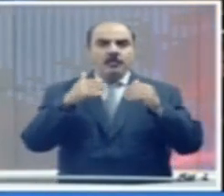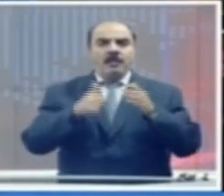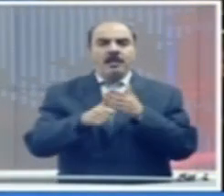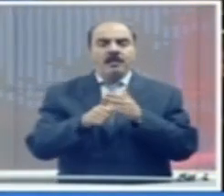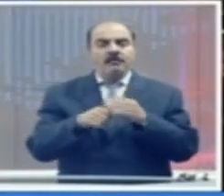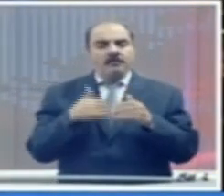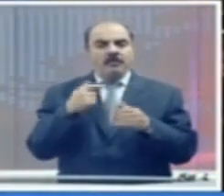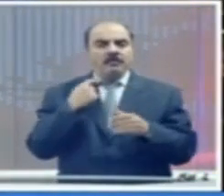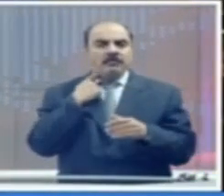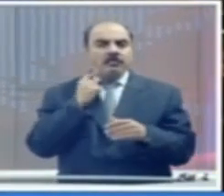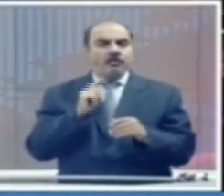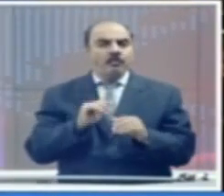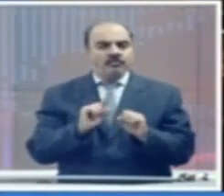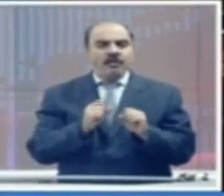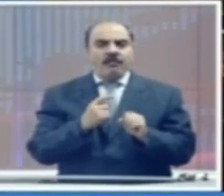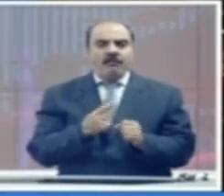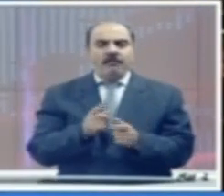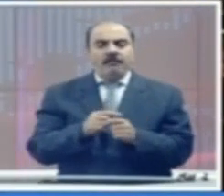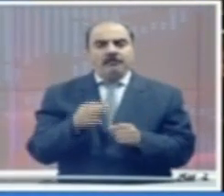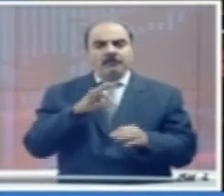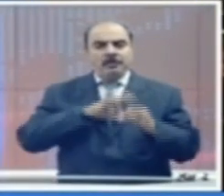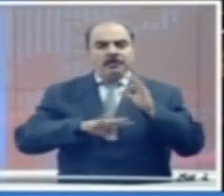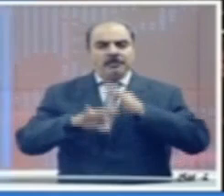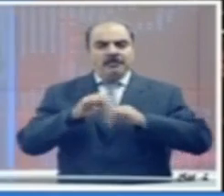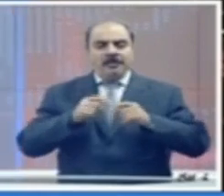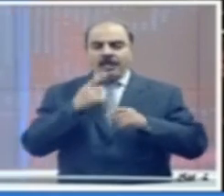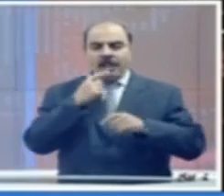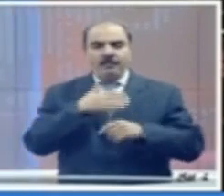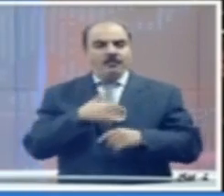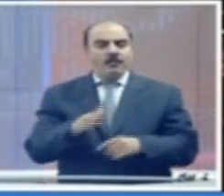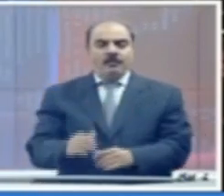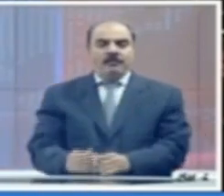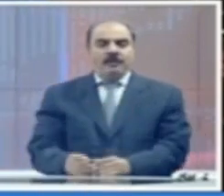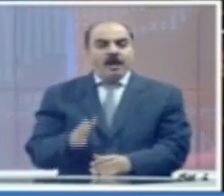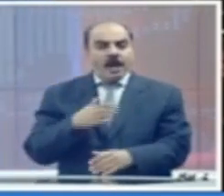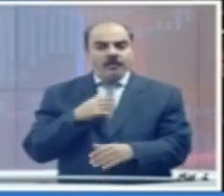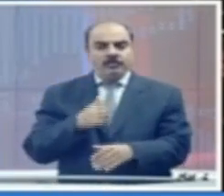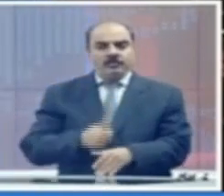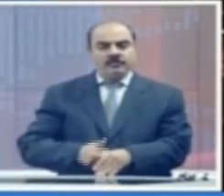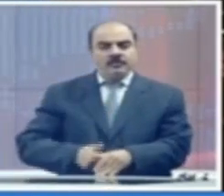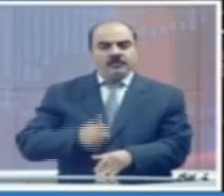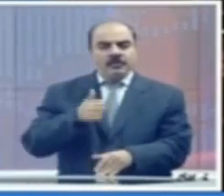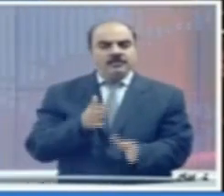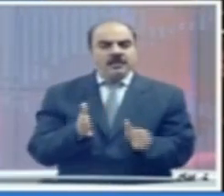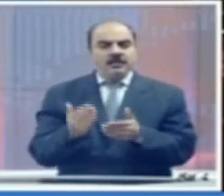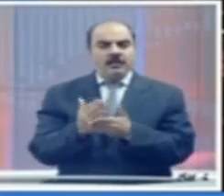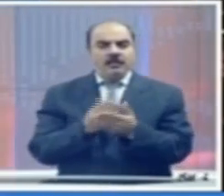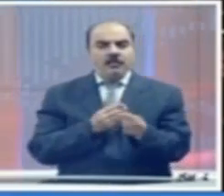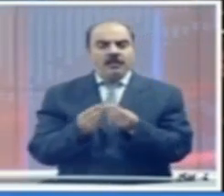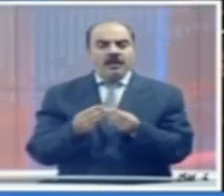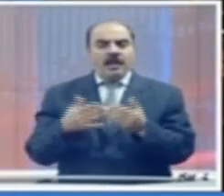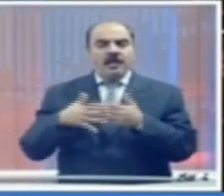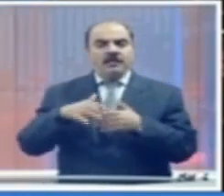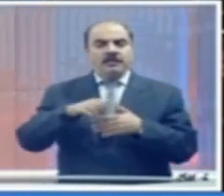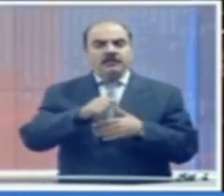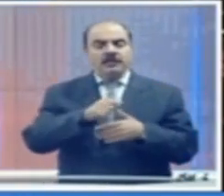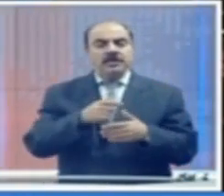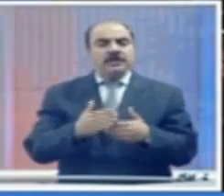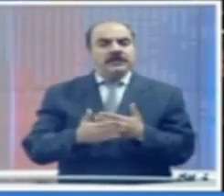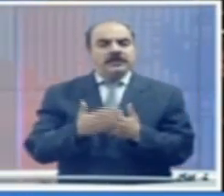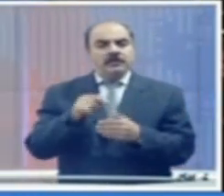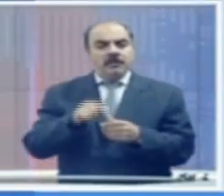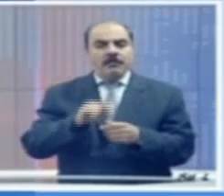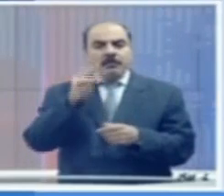المستغلة وغير المستغلة وتحقيق فوائض مالية مستدامة. وأشار إلى نجاح الصندوق في جذب